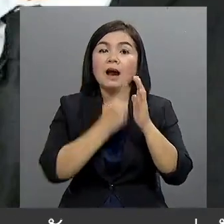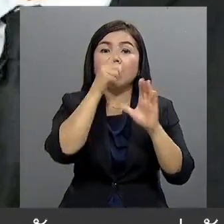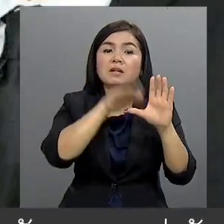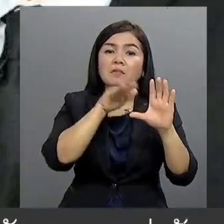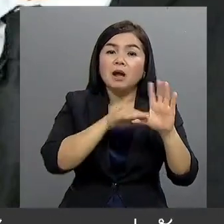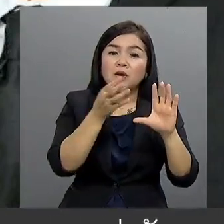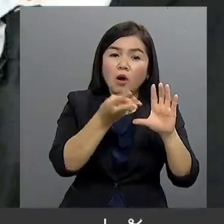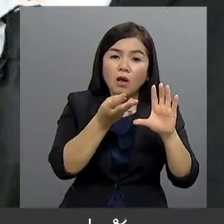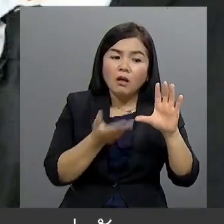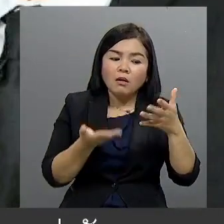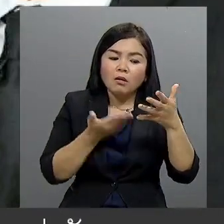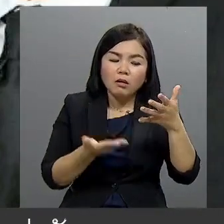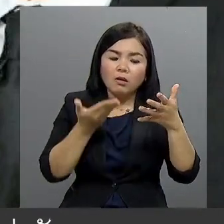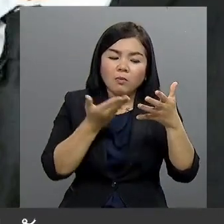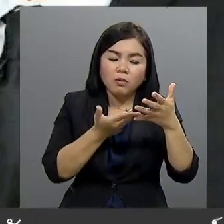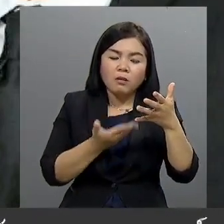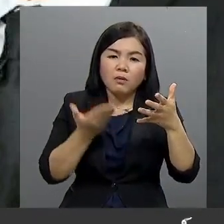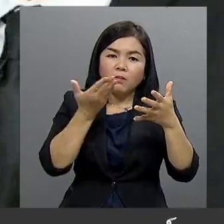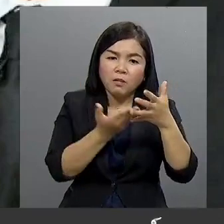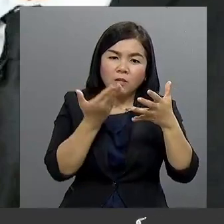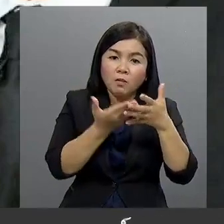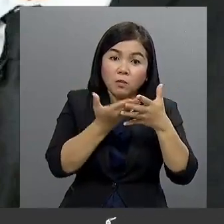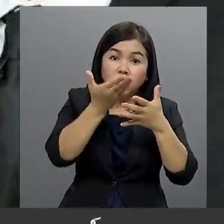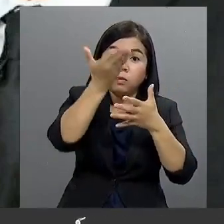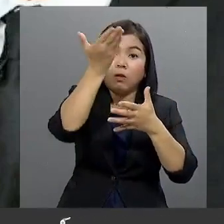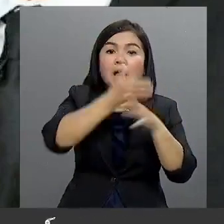ก